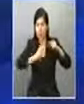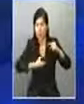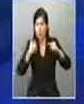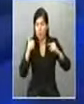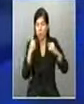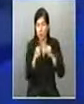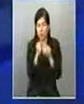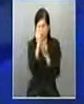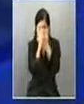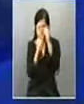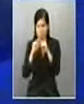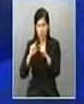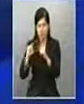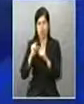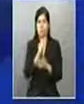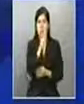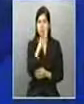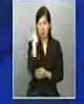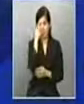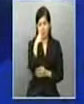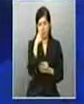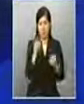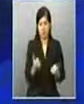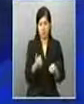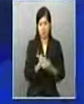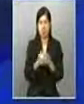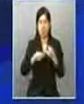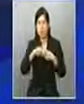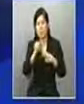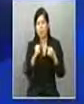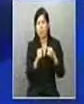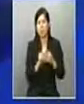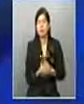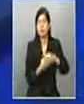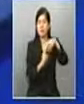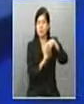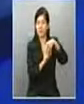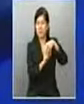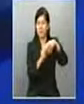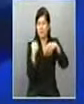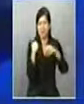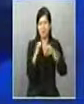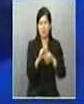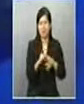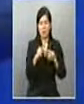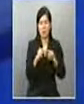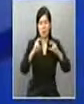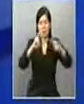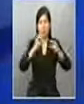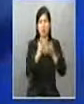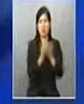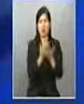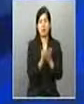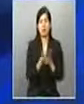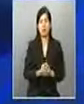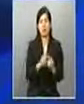ใครที่จะมาร่วมงานมหกรรมการเงินพัทยาก็จะมีงานสัมมนาเหมือนกันนะคะเปิดโพยหุ้นเด่นปีวอกในวันเสาร์นี้นะคะ20 กุมภาพันธ์